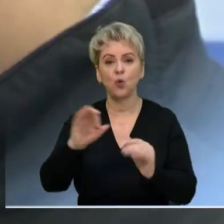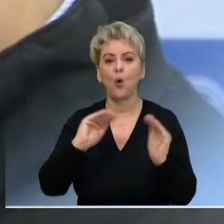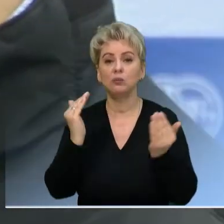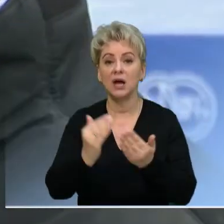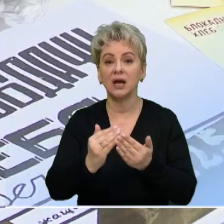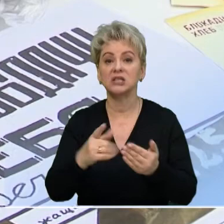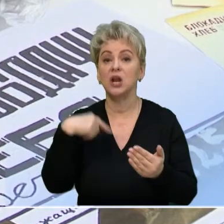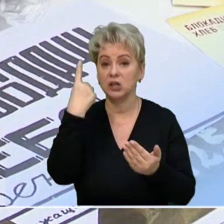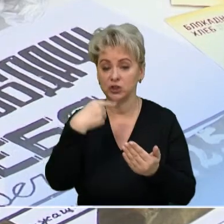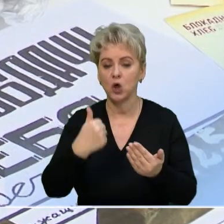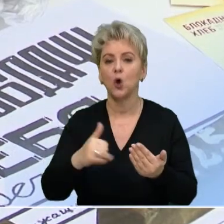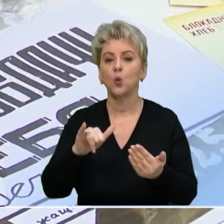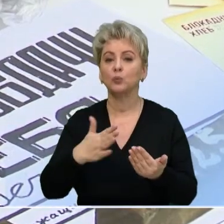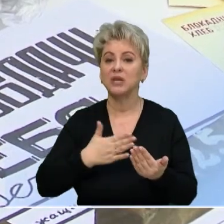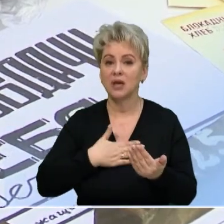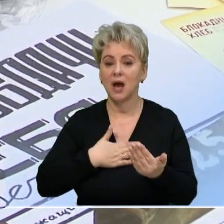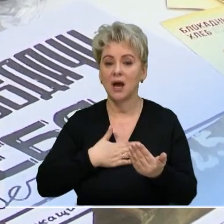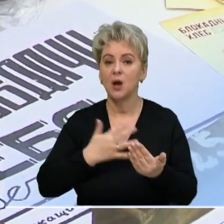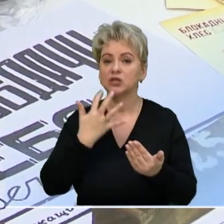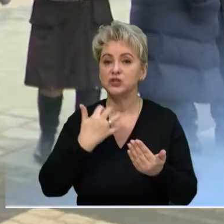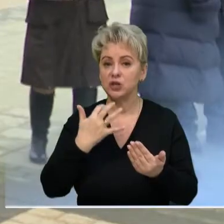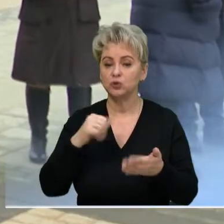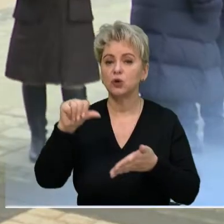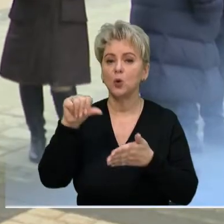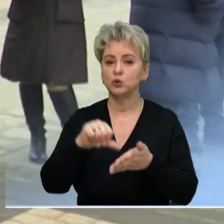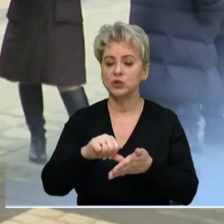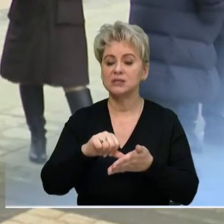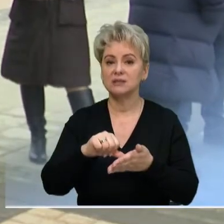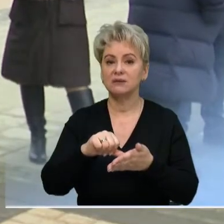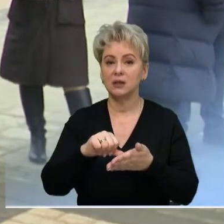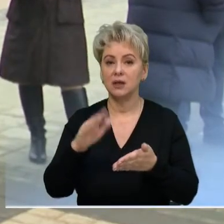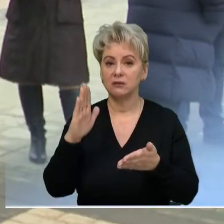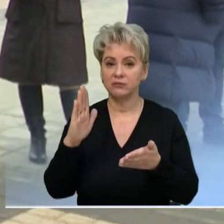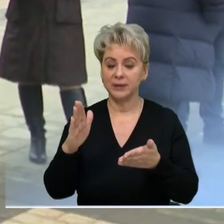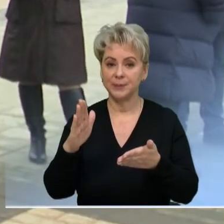не понаслышке. У меня прадедушка участвовал в